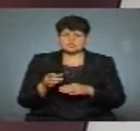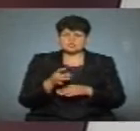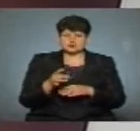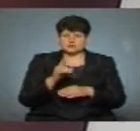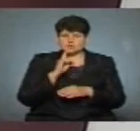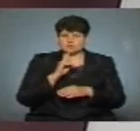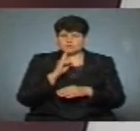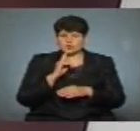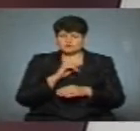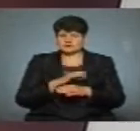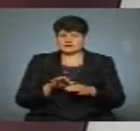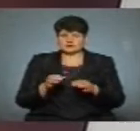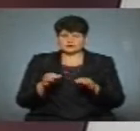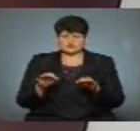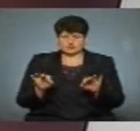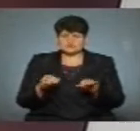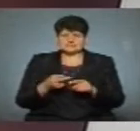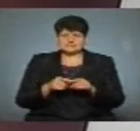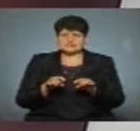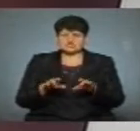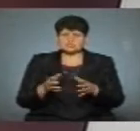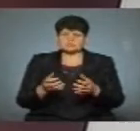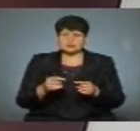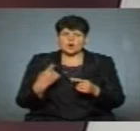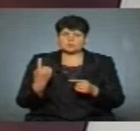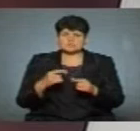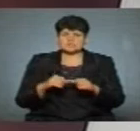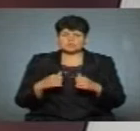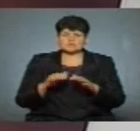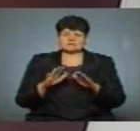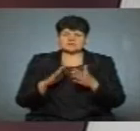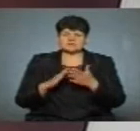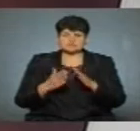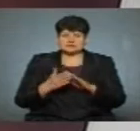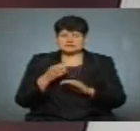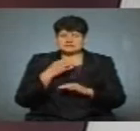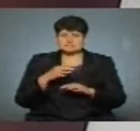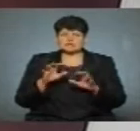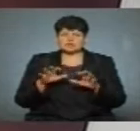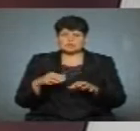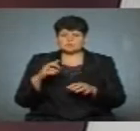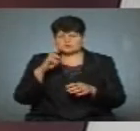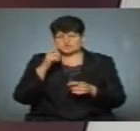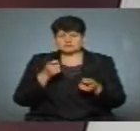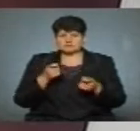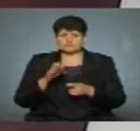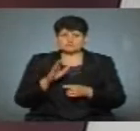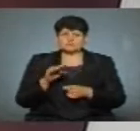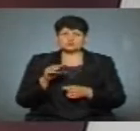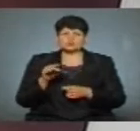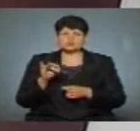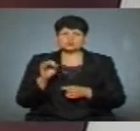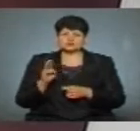що не дозволили. Таке рішення прийняла обласна комісія з надзвичайних ситуацій, повідомив голова облдержадміністрації Володимир Труш.